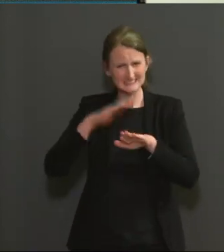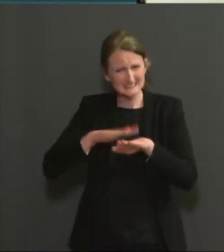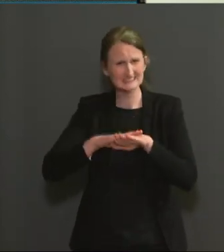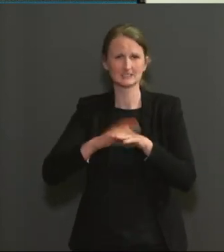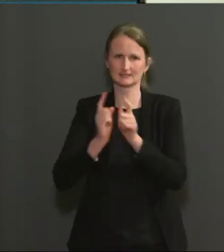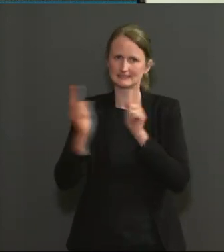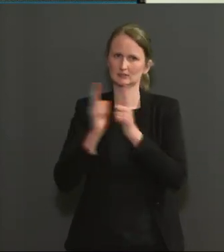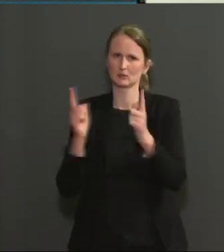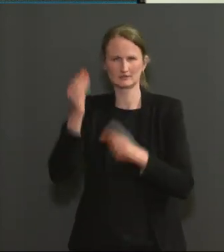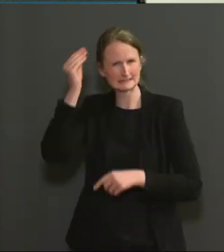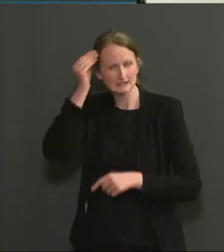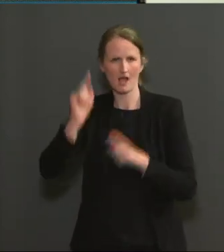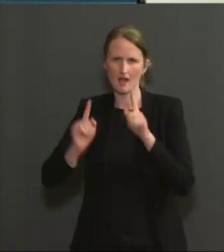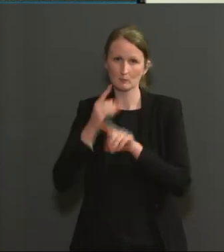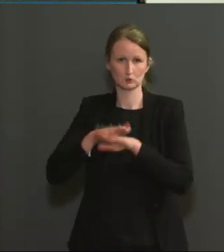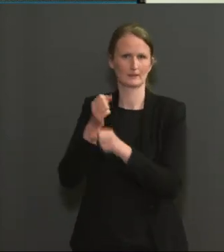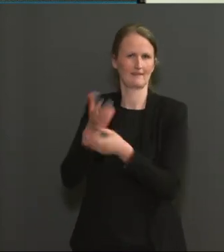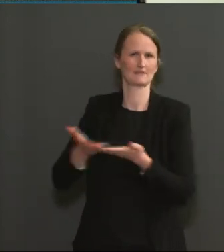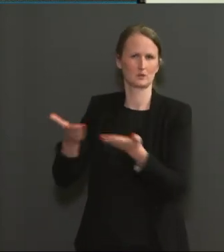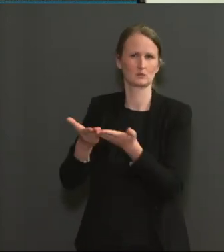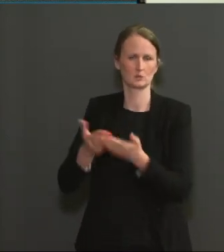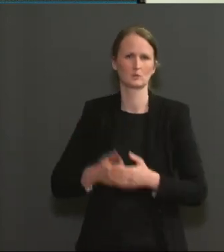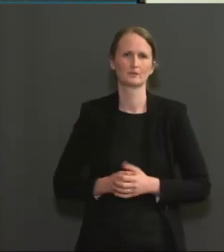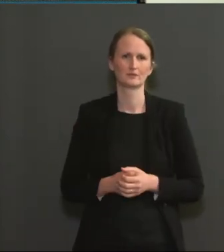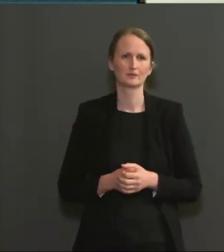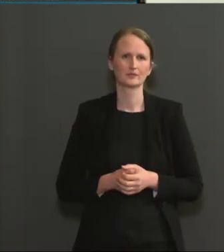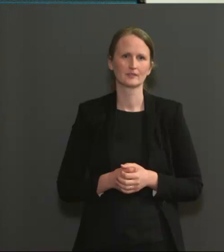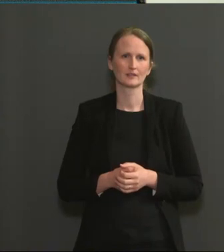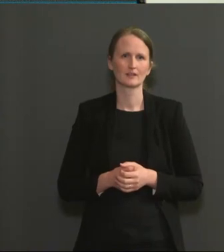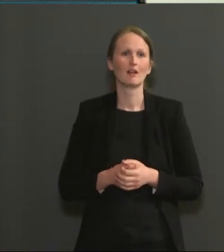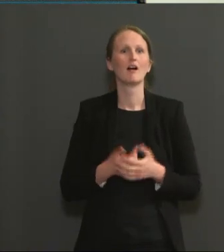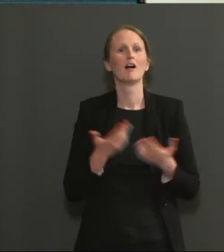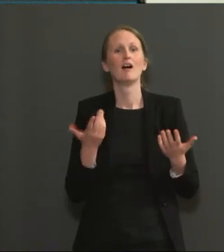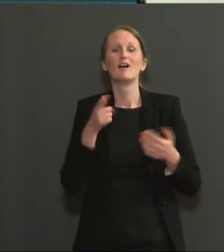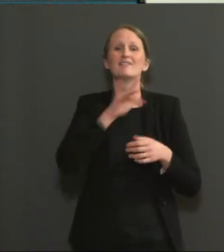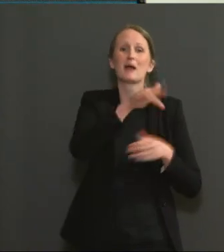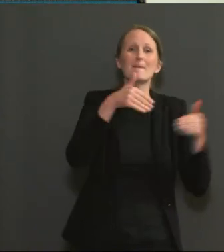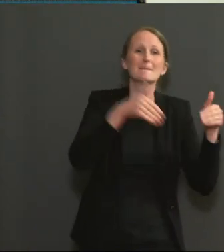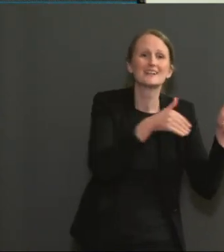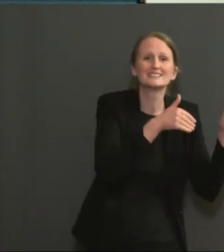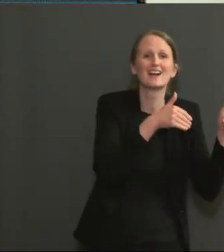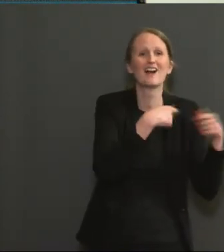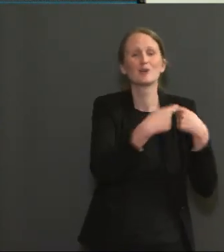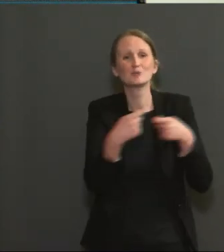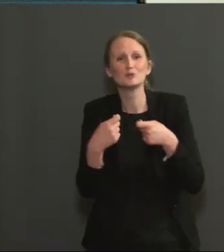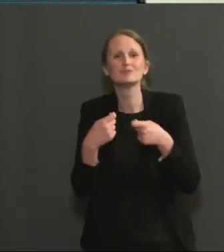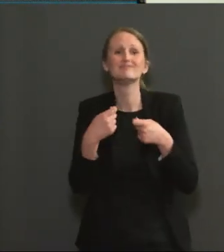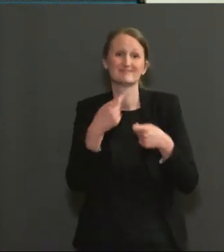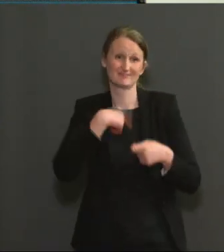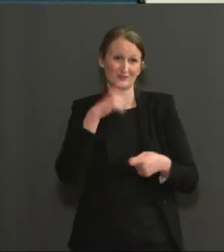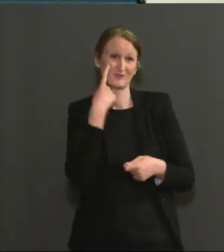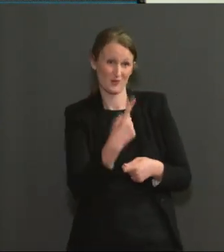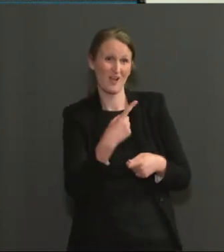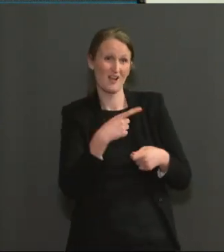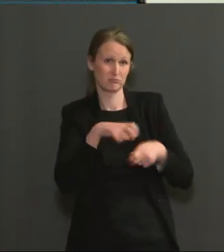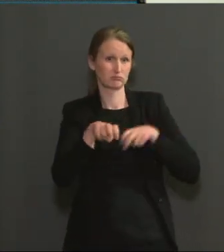virus si on s'intéresse aux courses autre raison d'avoir une augmentation du trafic essayez de le faire plutôt proche de